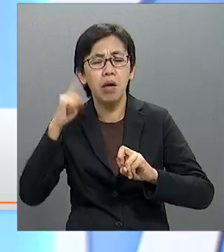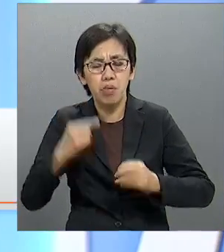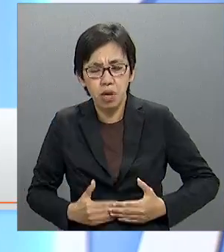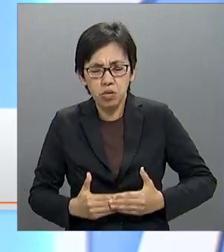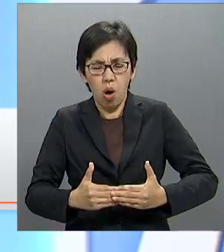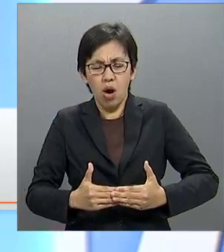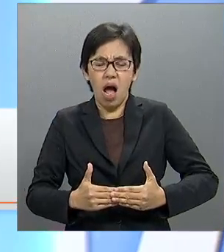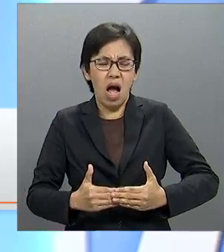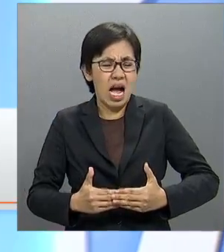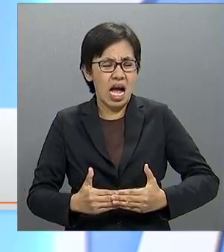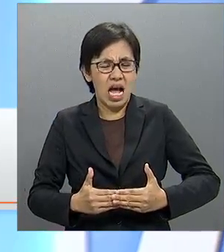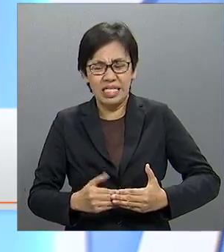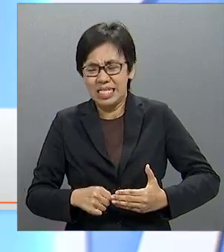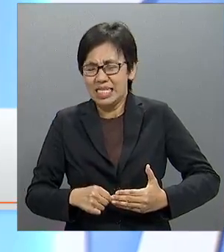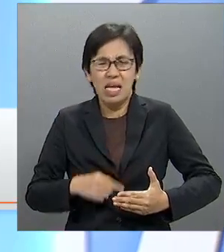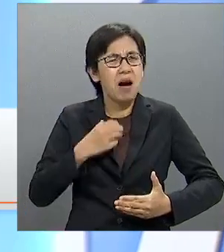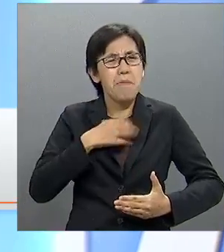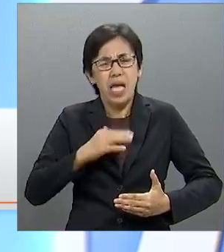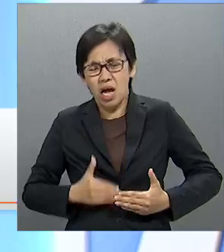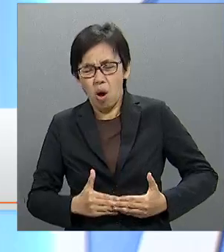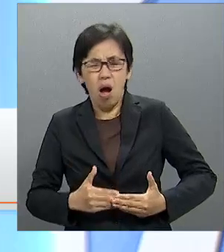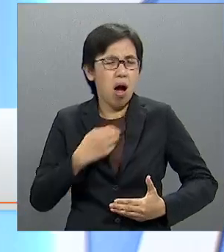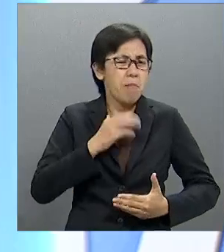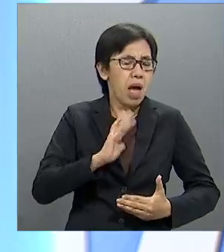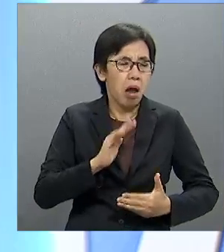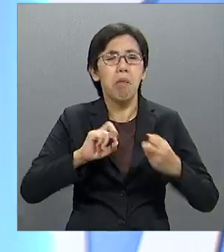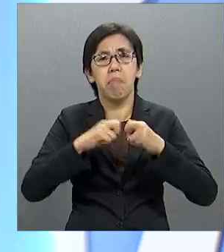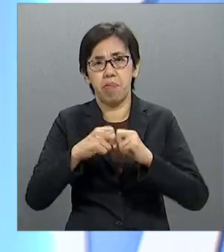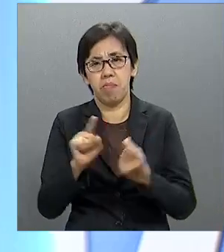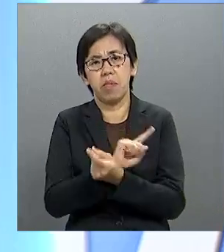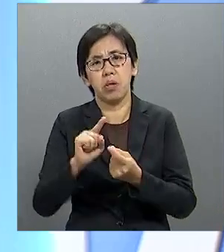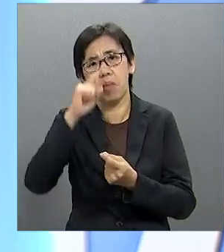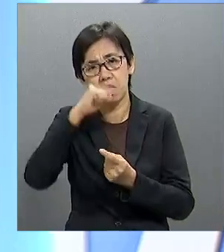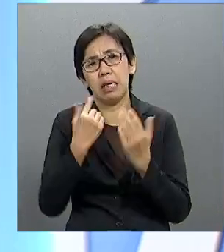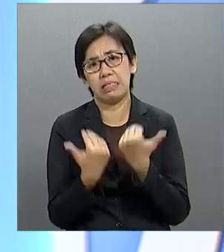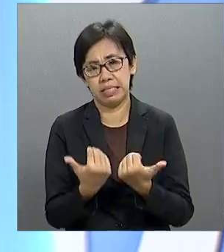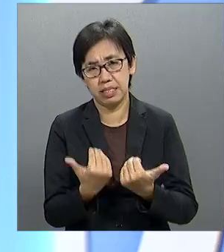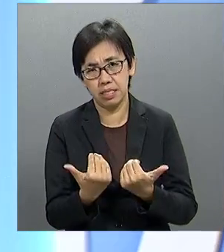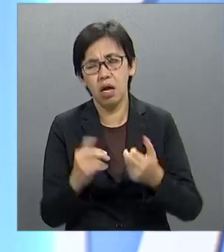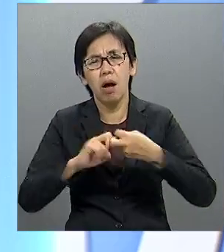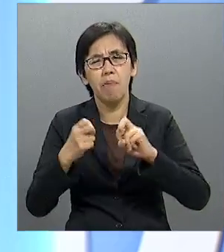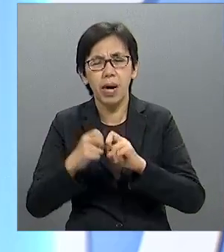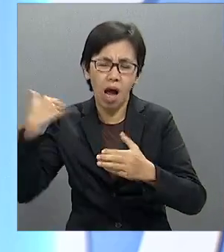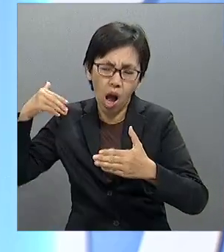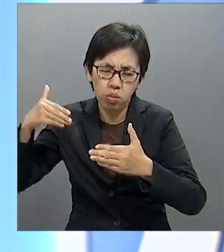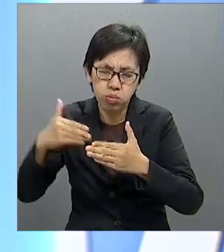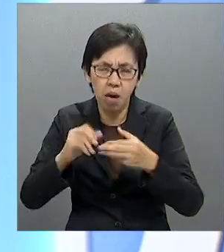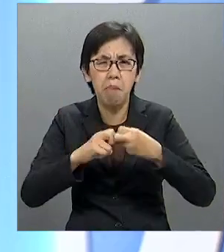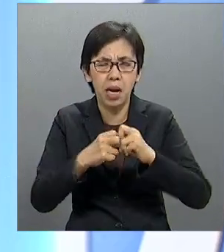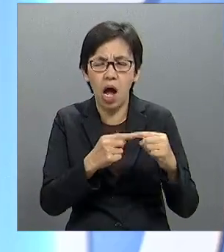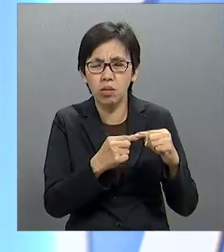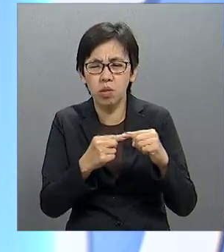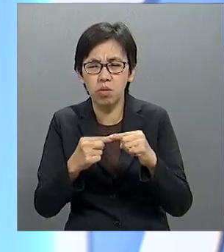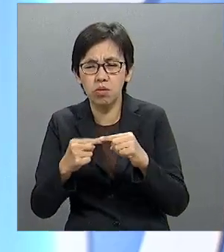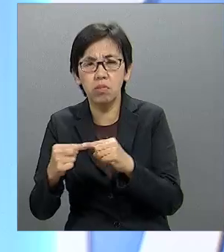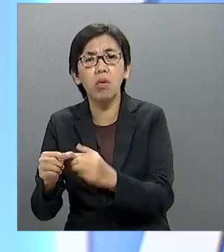ในผู้หญิงเนี่ยต้องบอกว่าเป็นอีกหนึ่งปัญหาสังคมในประเทศไทยของเราแล้วก็มีมาอย่างยาวนานนะคะคุณผู้ชมซึ่งเมื่อเกิดการ